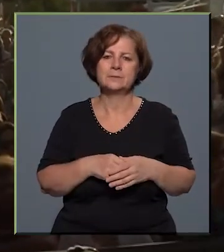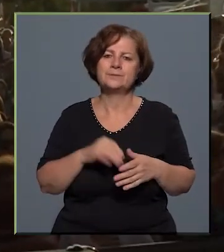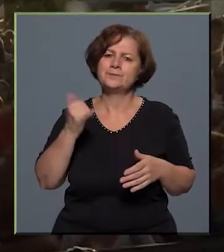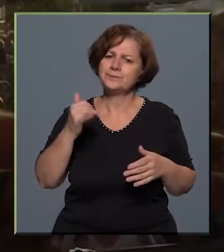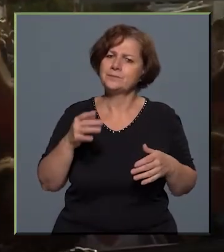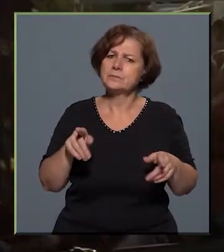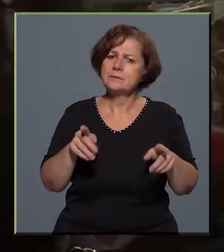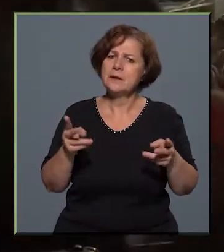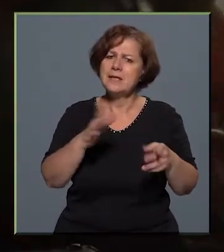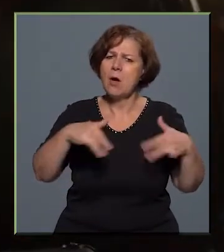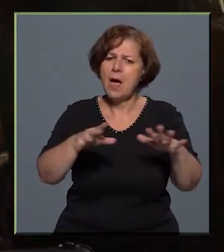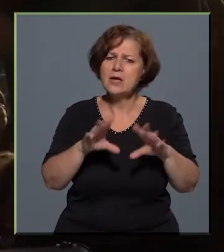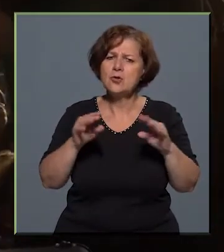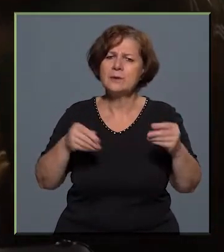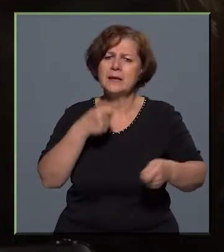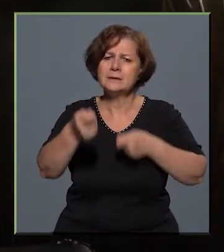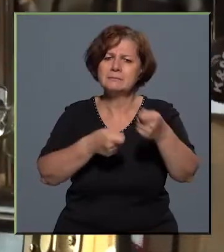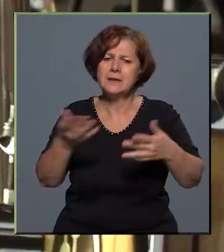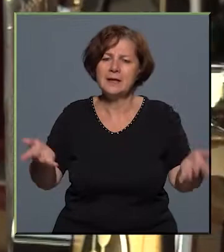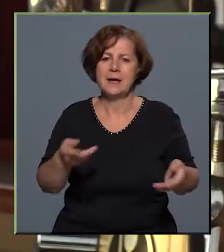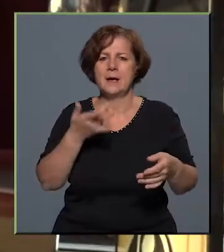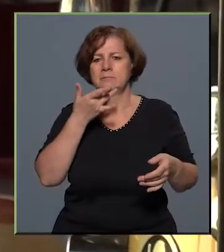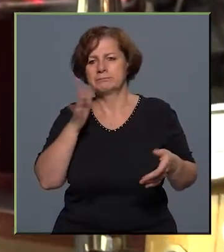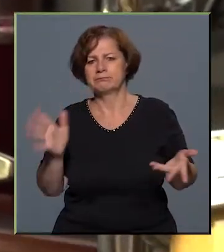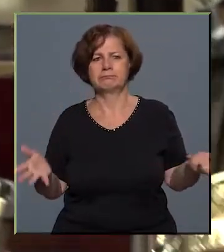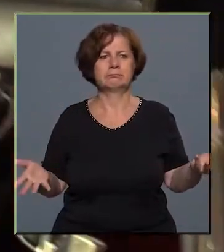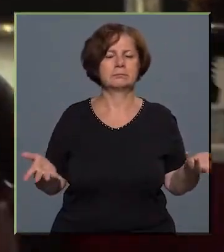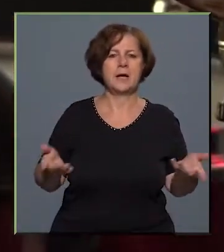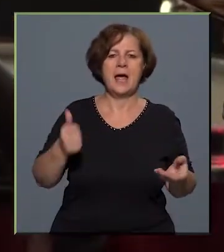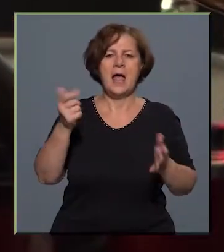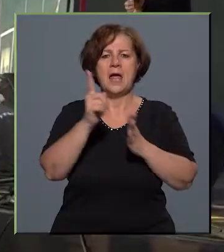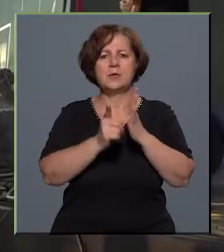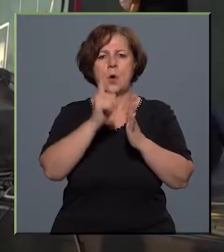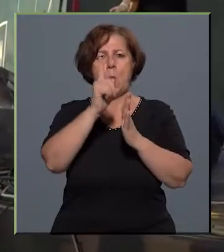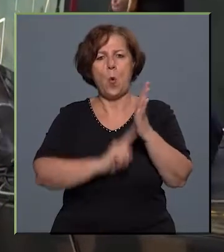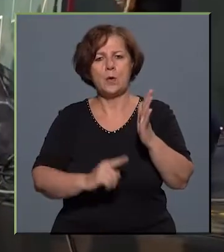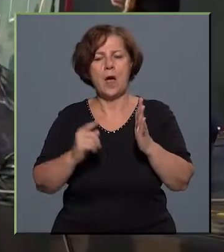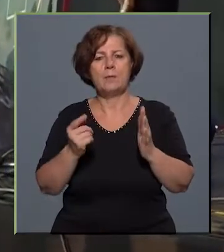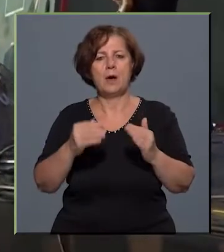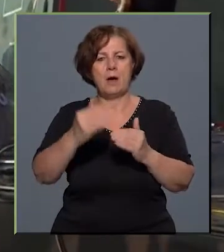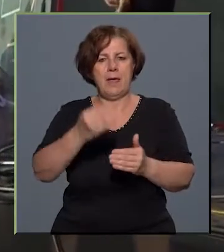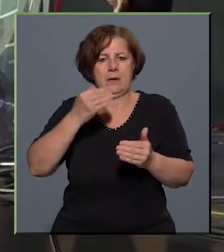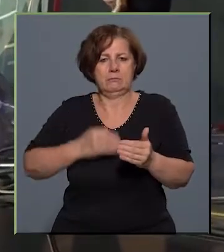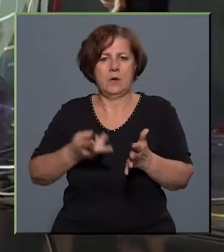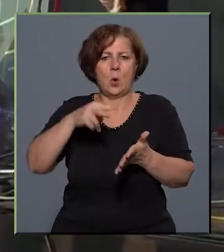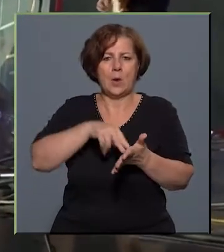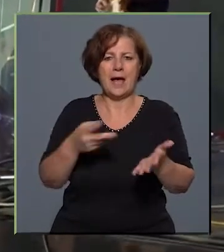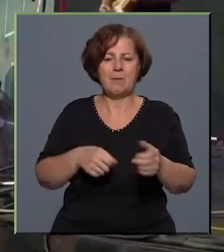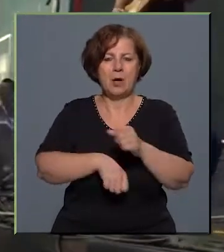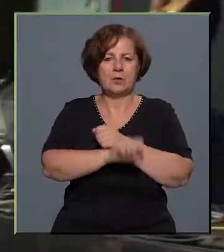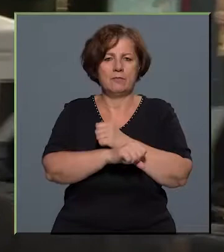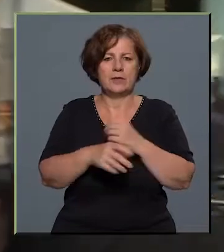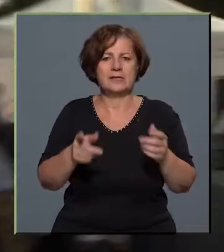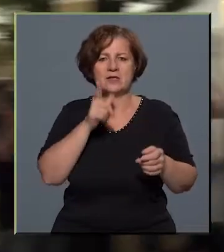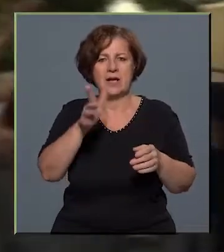sok mindennek szokott otthont adni, jelesül körülbelül egy hónappal azt megelőzően, hogy itt a